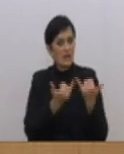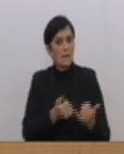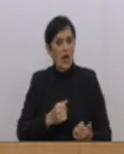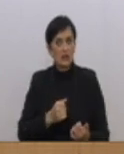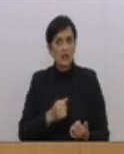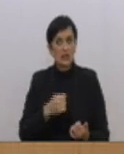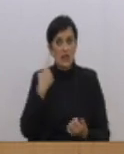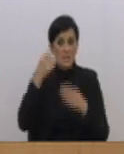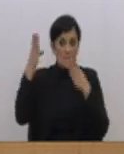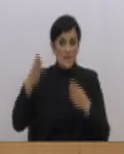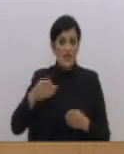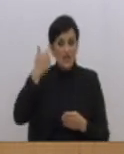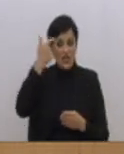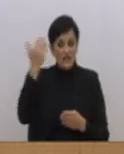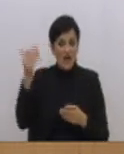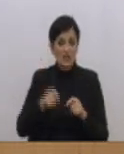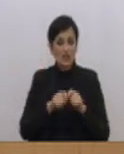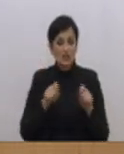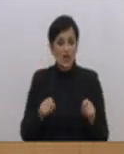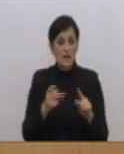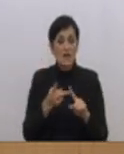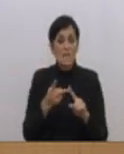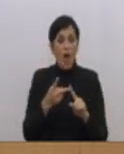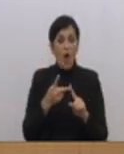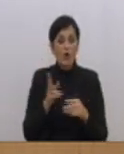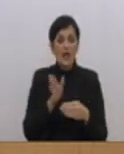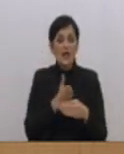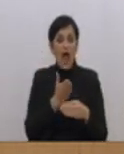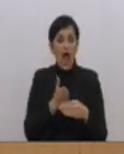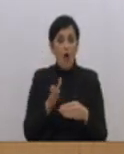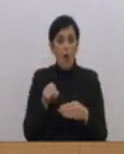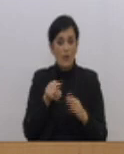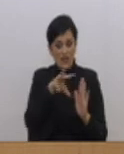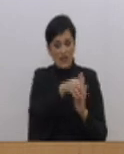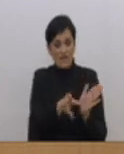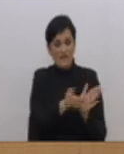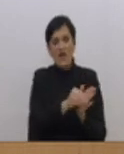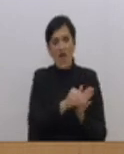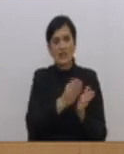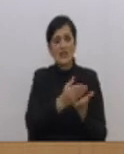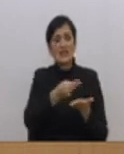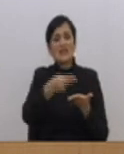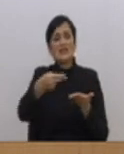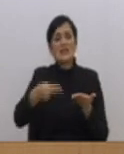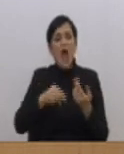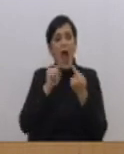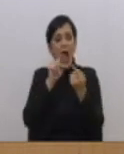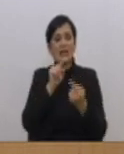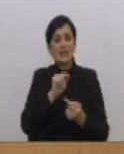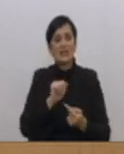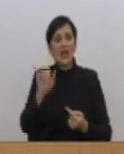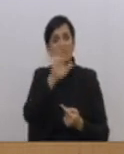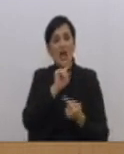Ვინაიდან ბიძინა ივანიშვილის შექმნილი არის ეს მეორე განყოფილება, რომელიც თქვენთან ერთად არის და მთელი ეს რეზოლუციები, რაც ანტიამერიკული და